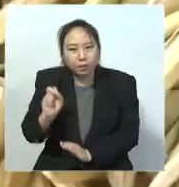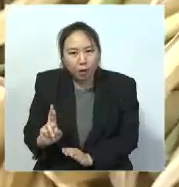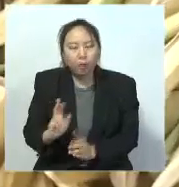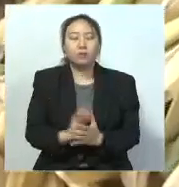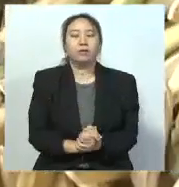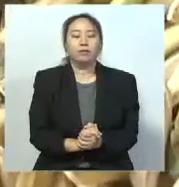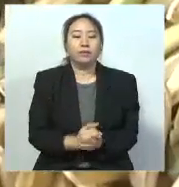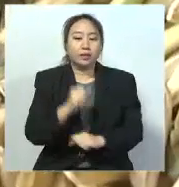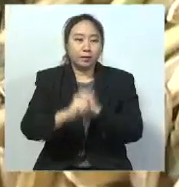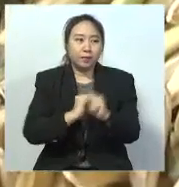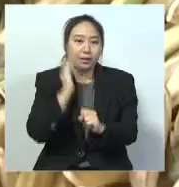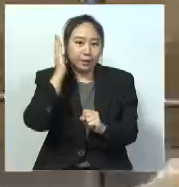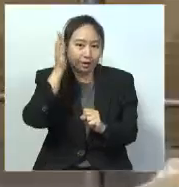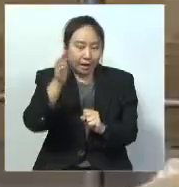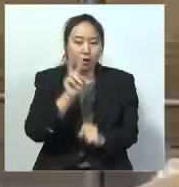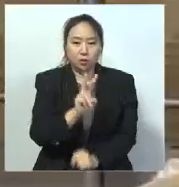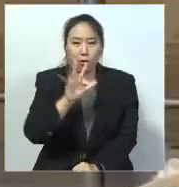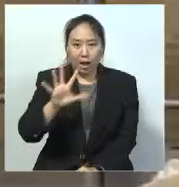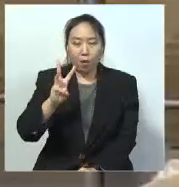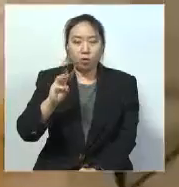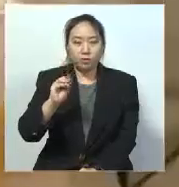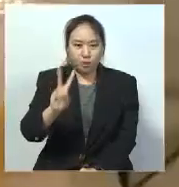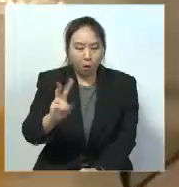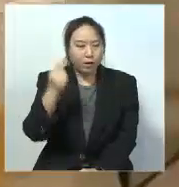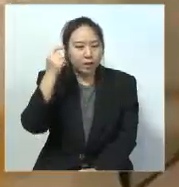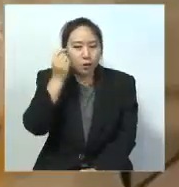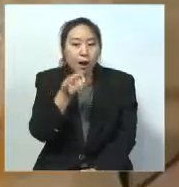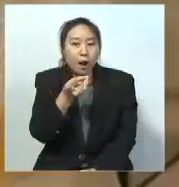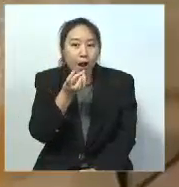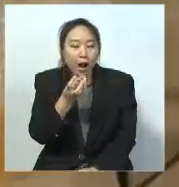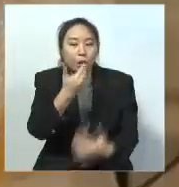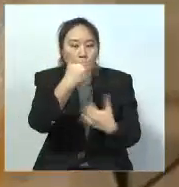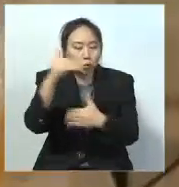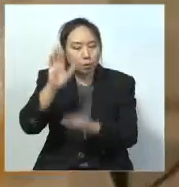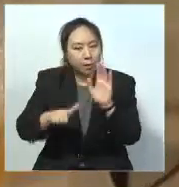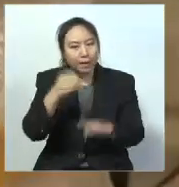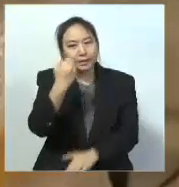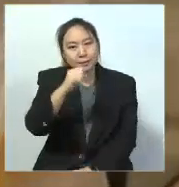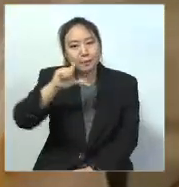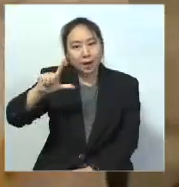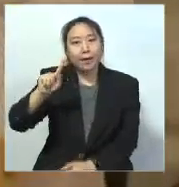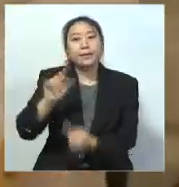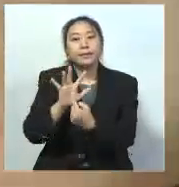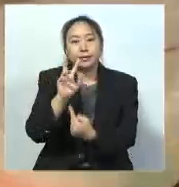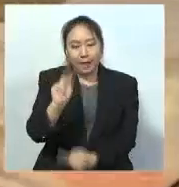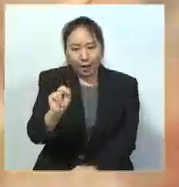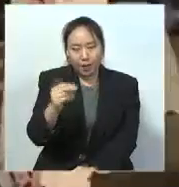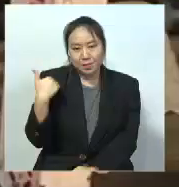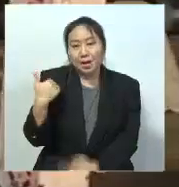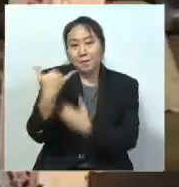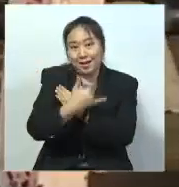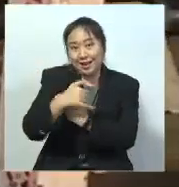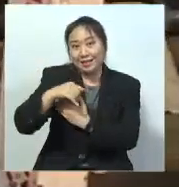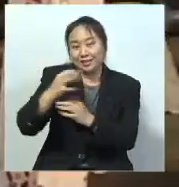ปี2562คาดว่าจะส่งออกข้าวได้ประมาณ10ล้านตันค่ะเพราะว่าผู้นำเข้า2ประเทศสำคัญ